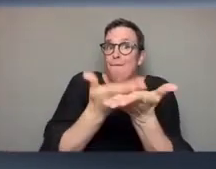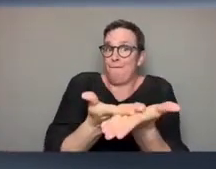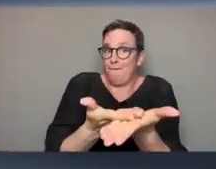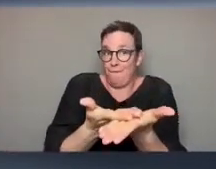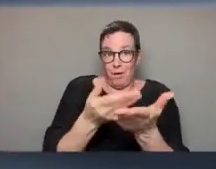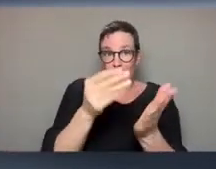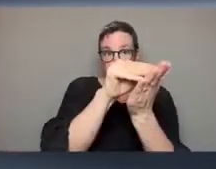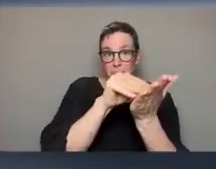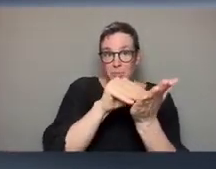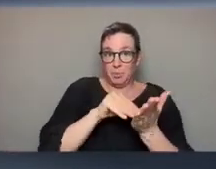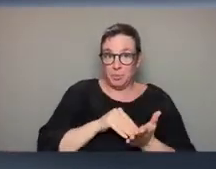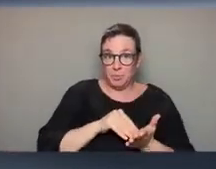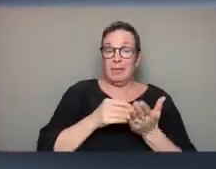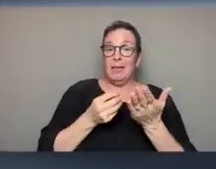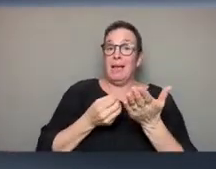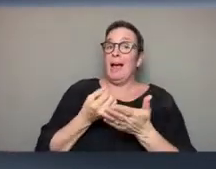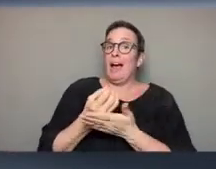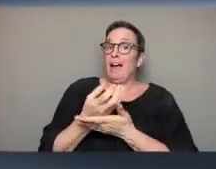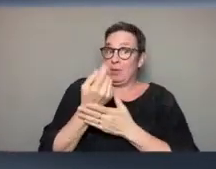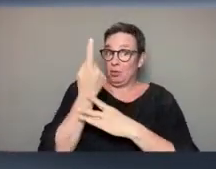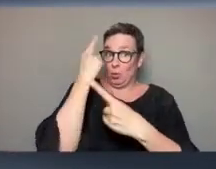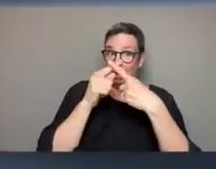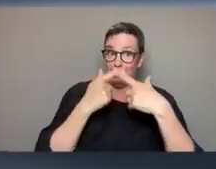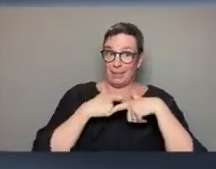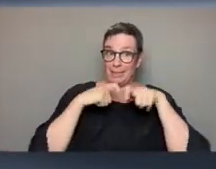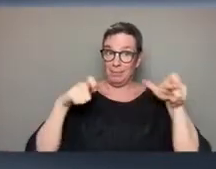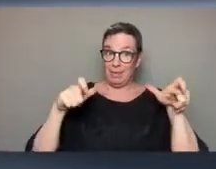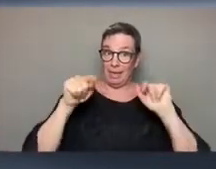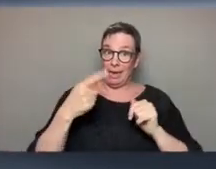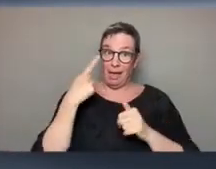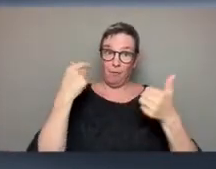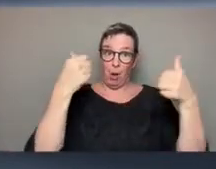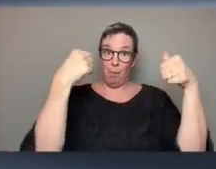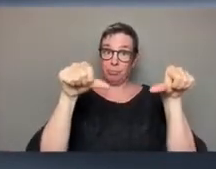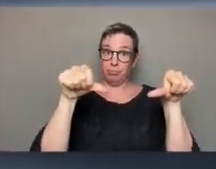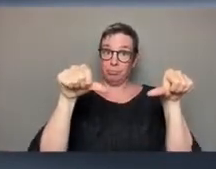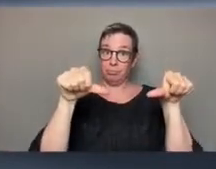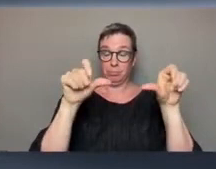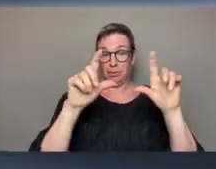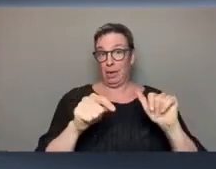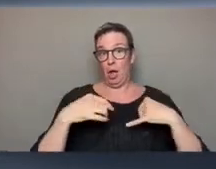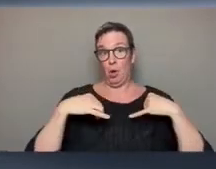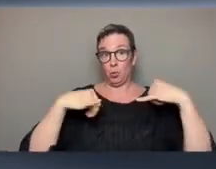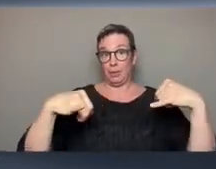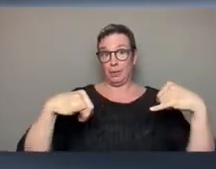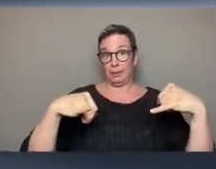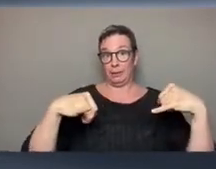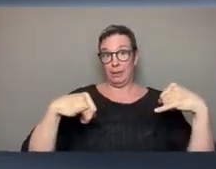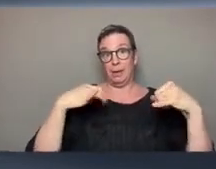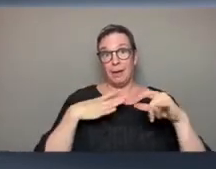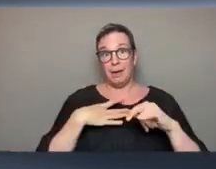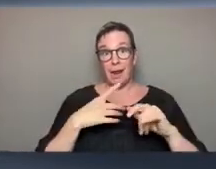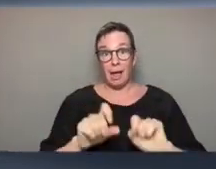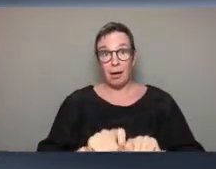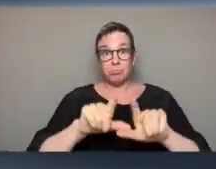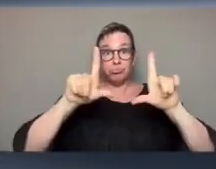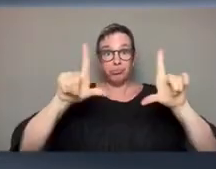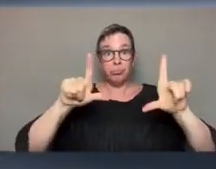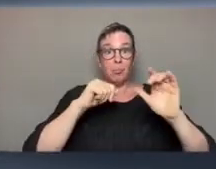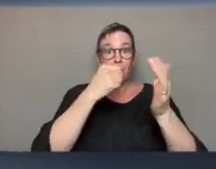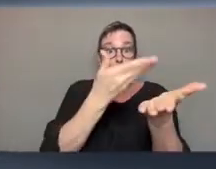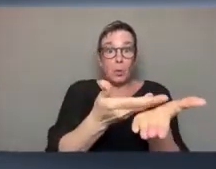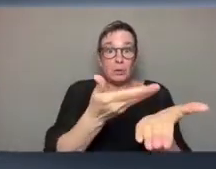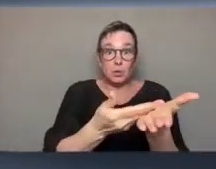informations concernant l'accessibilité apparaissent désormais automatiquement dans la vue détaillée de l'offre sur notre site